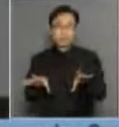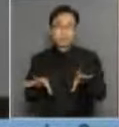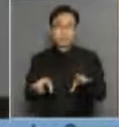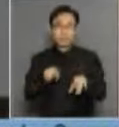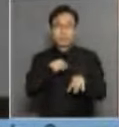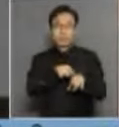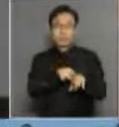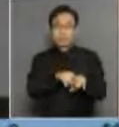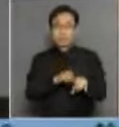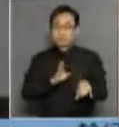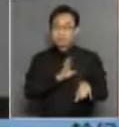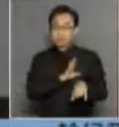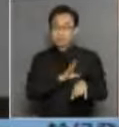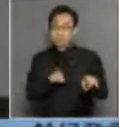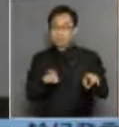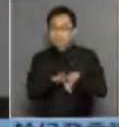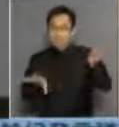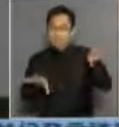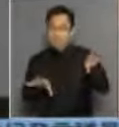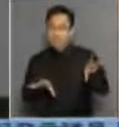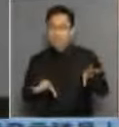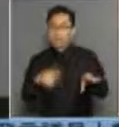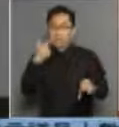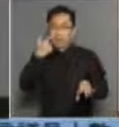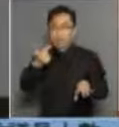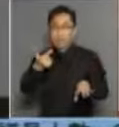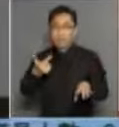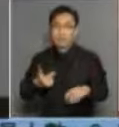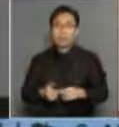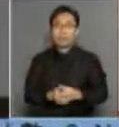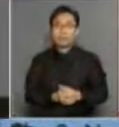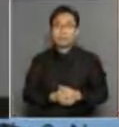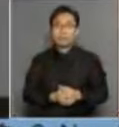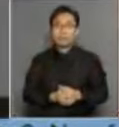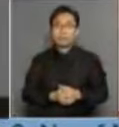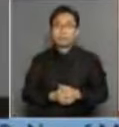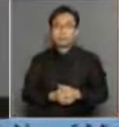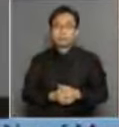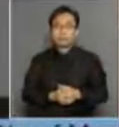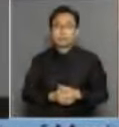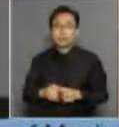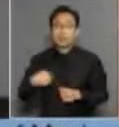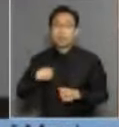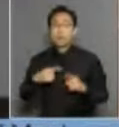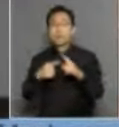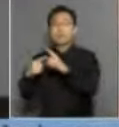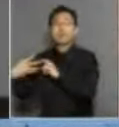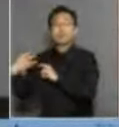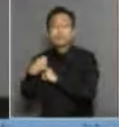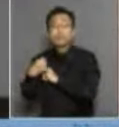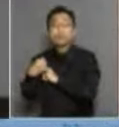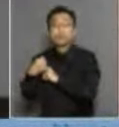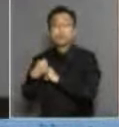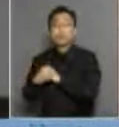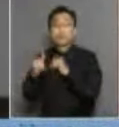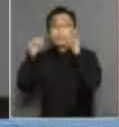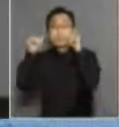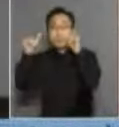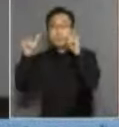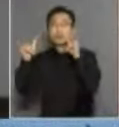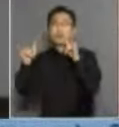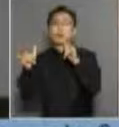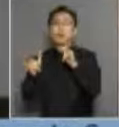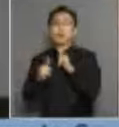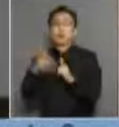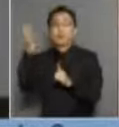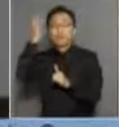激。OK? 係咪？假如啲人认为我偏激嘅话，我係民主派激进派，甚至乎唔係民主派，咗啲癫狗派